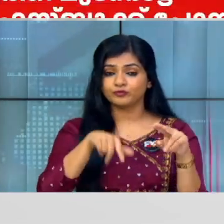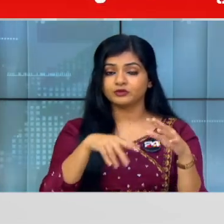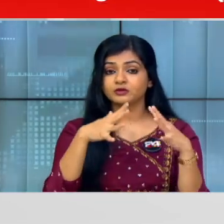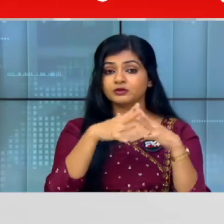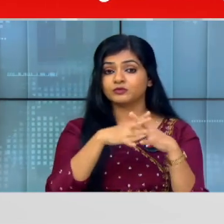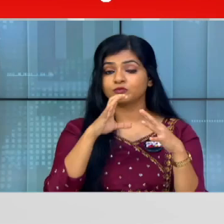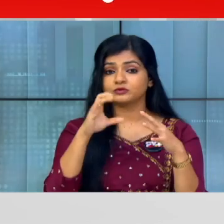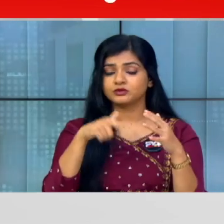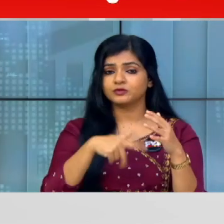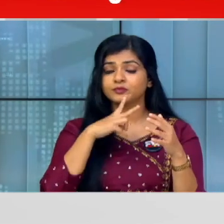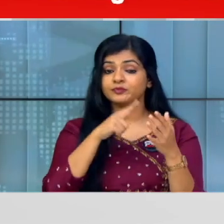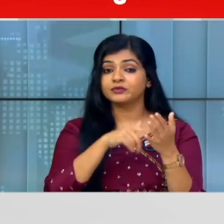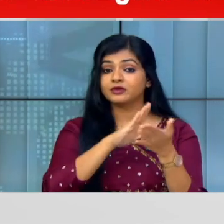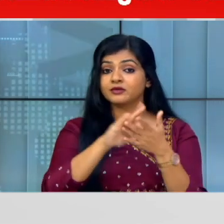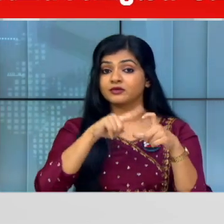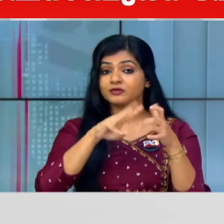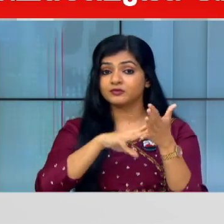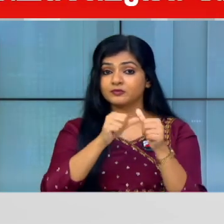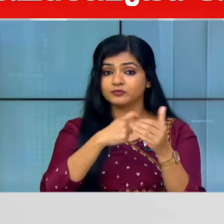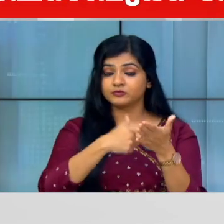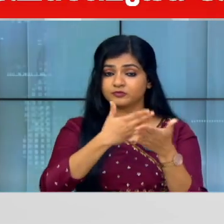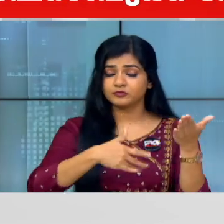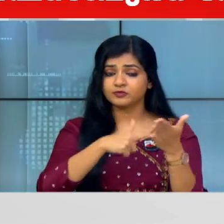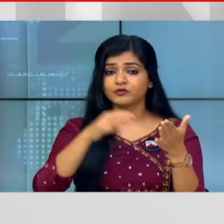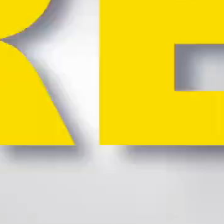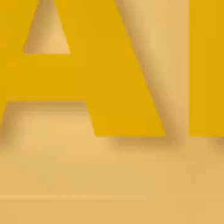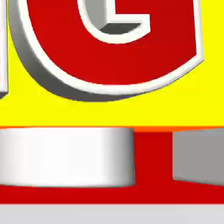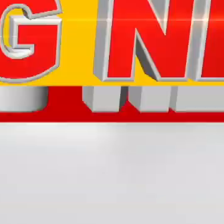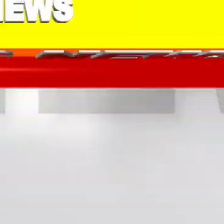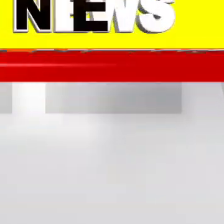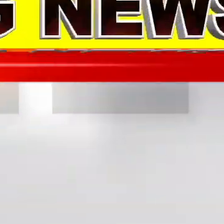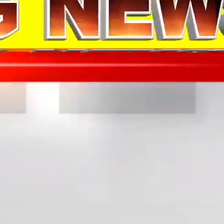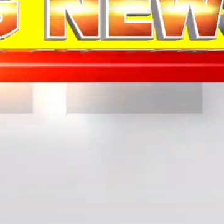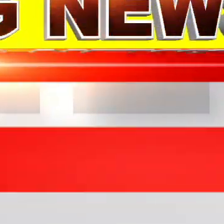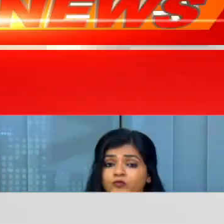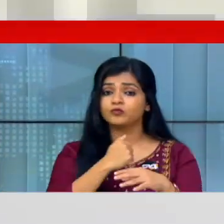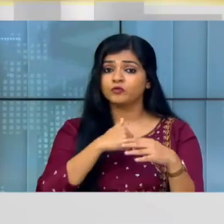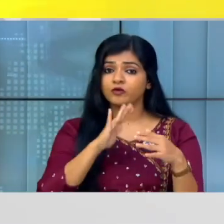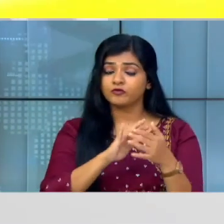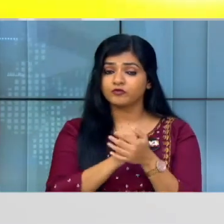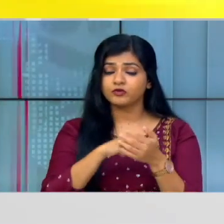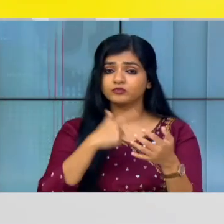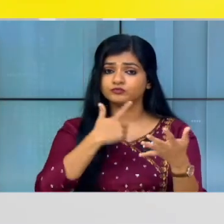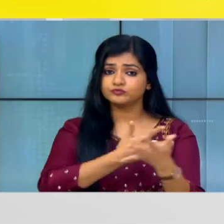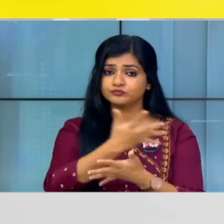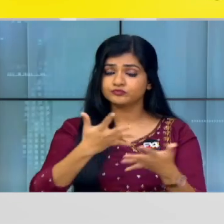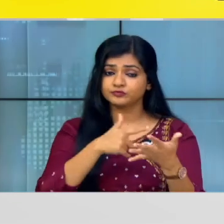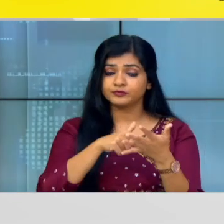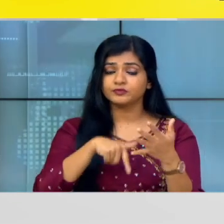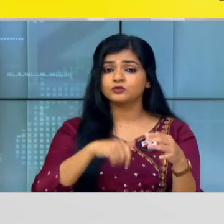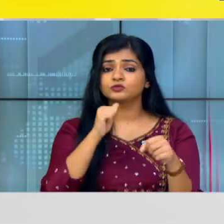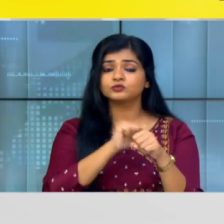ഈ റിപ്പോർട്ട് സിനിമാ രംഗത്ത് ഗൗരവമായി ഇടപെടുന്ന എല്ലാവരും തുറന്ന മനസ്സോടെ വായിക്കുകയും തങ്ങൾക്കിടയിൽ ചർച്ച ചെയ്യുകയും ഈ